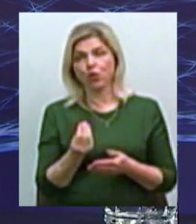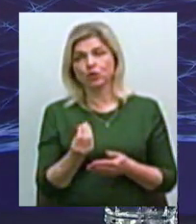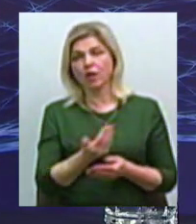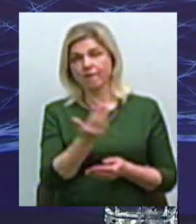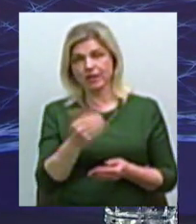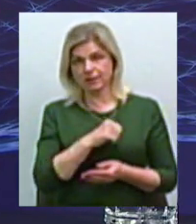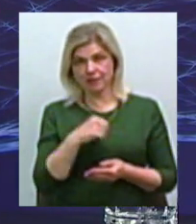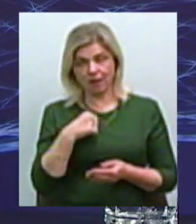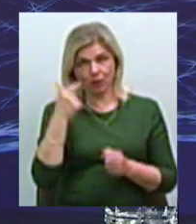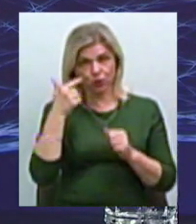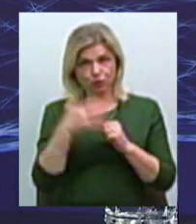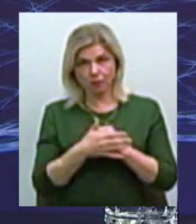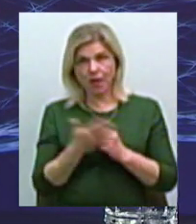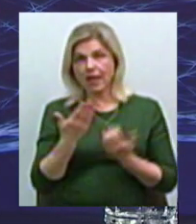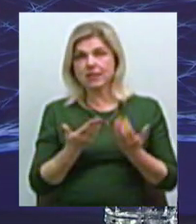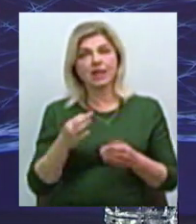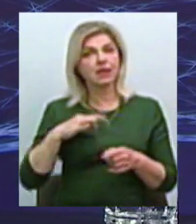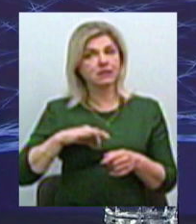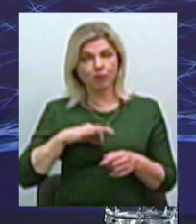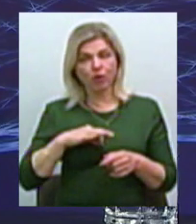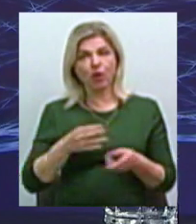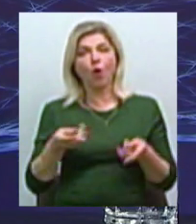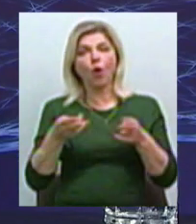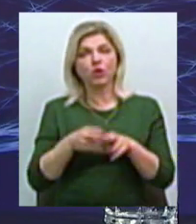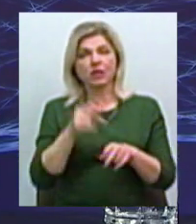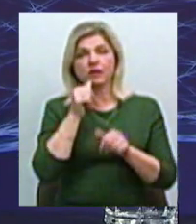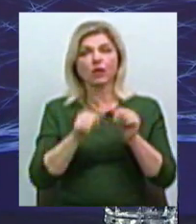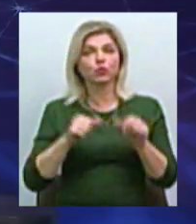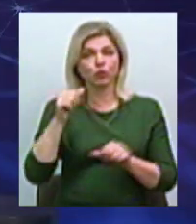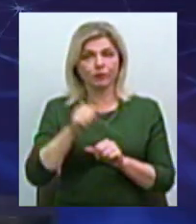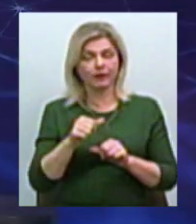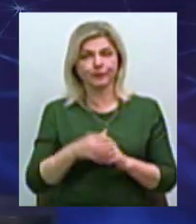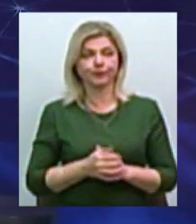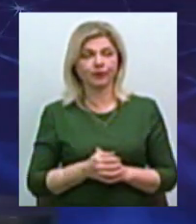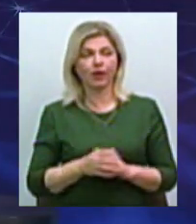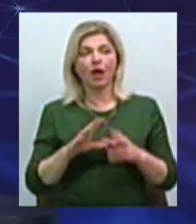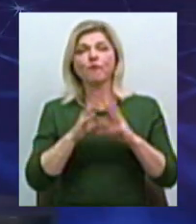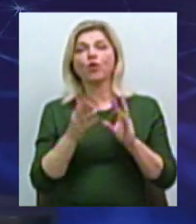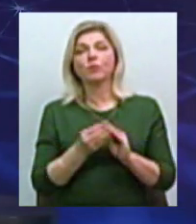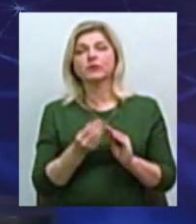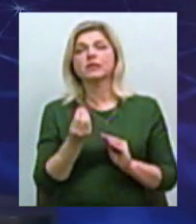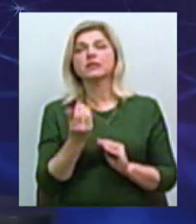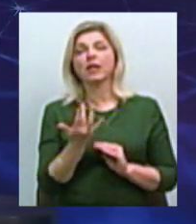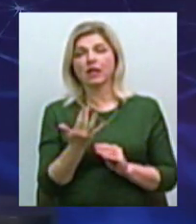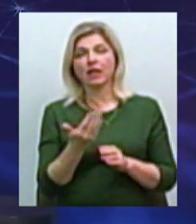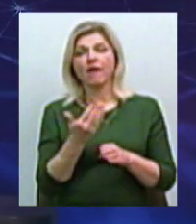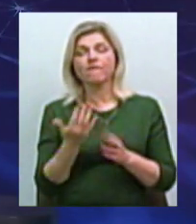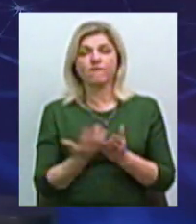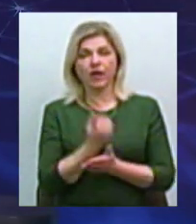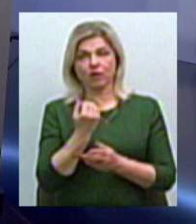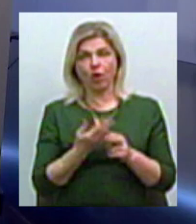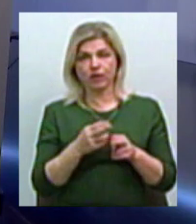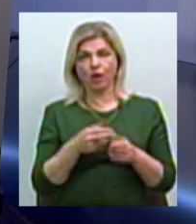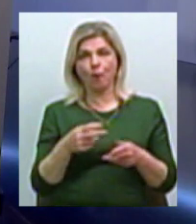що якщо не використаємо, то вже наступний рік. Взагалі, скільки виділялося коштів, скільки виграв цей